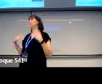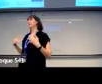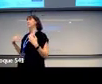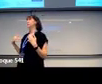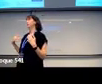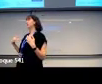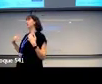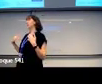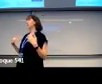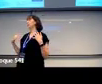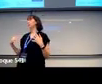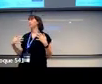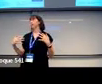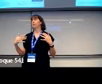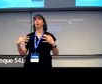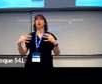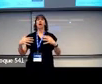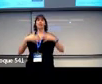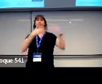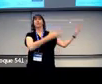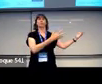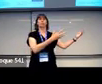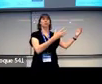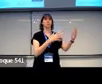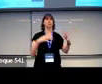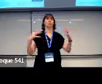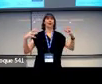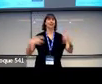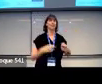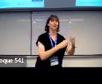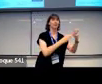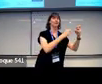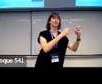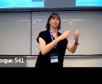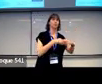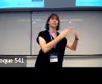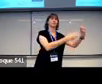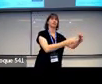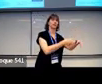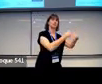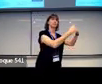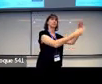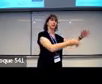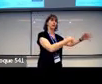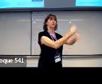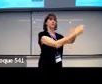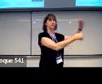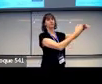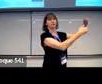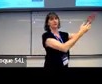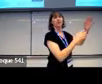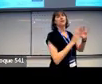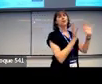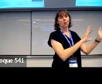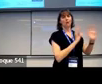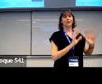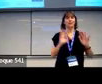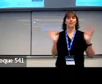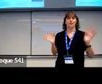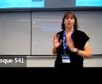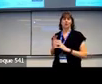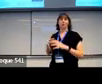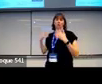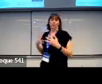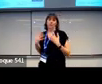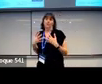révise les manuscrits qui sont soumis au serveur avant qu'ils soient publiés pour attraper les histoires d'extraterrestres puis la COVID.